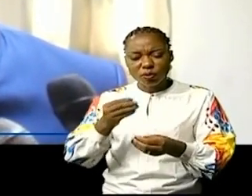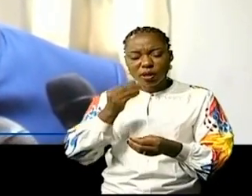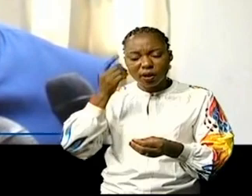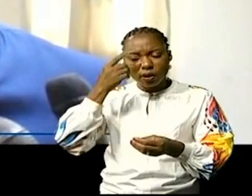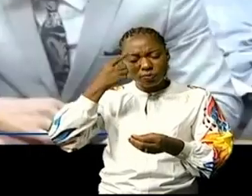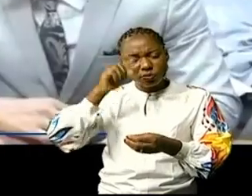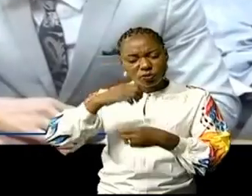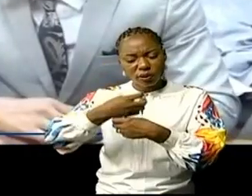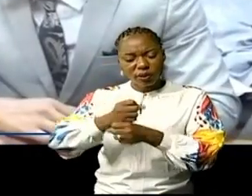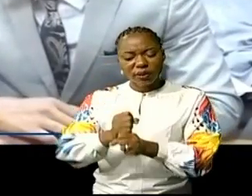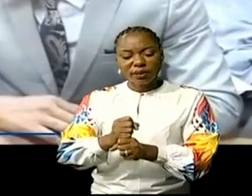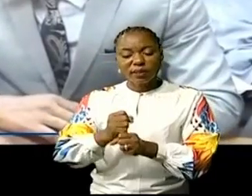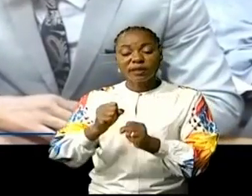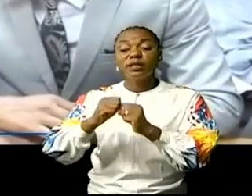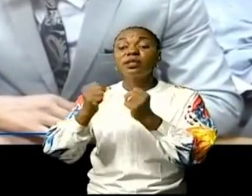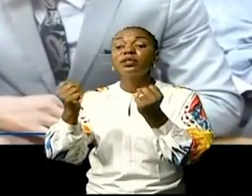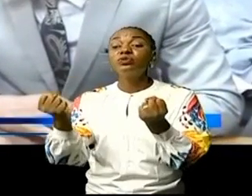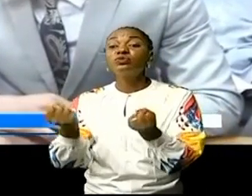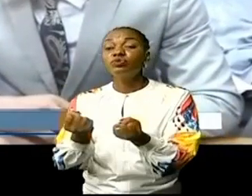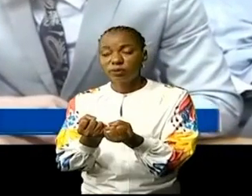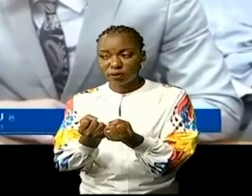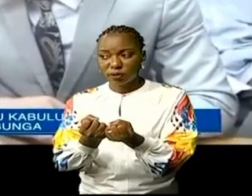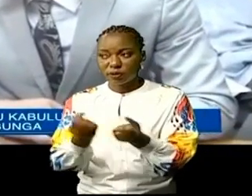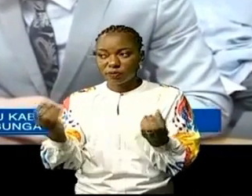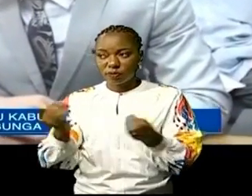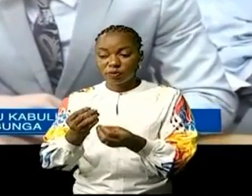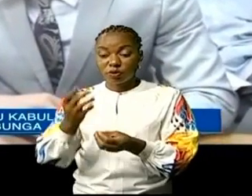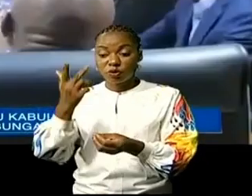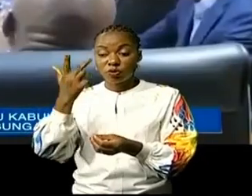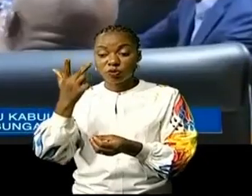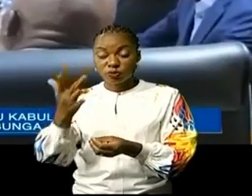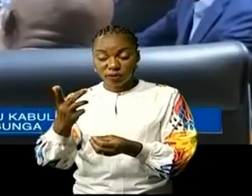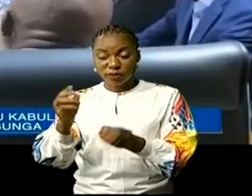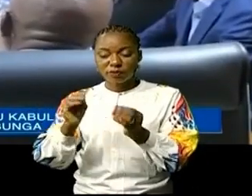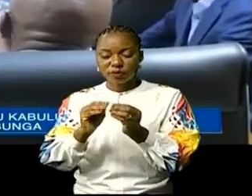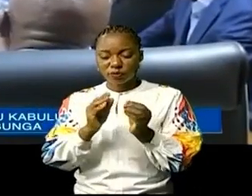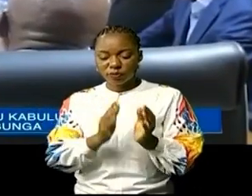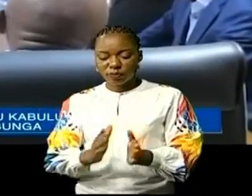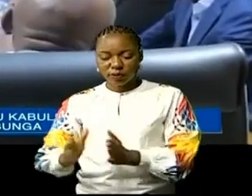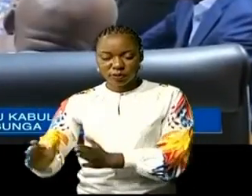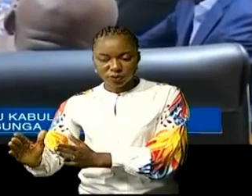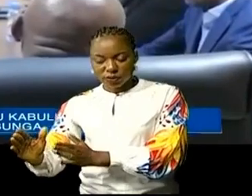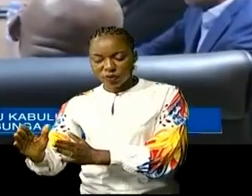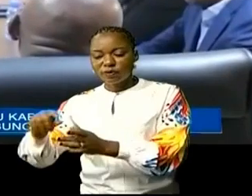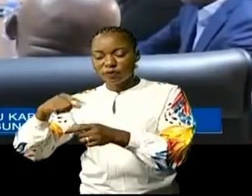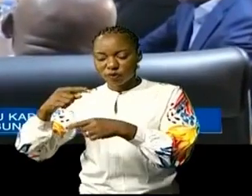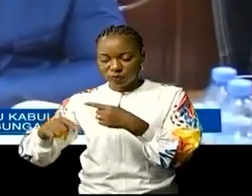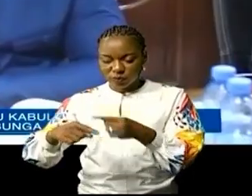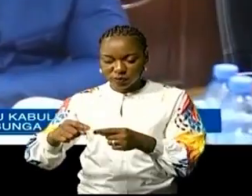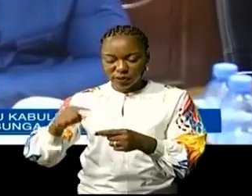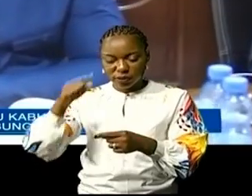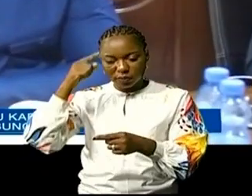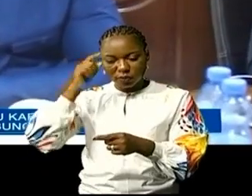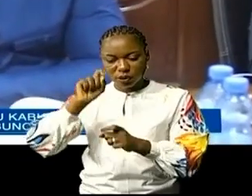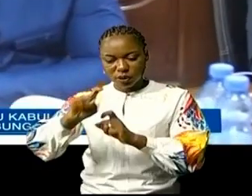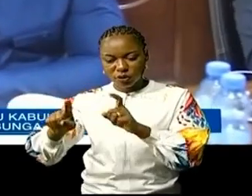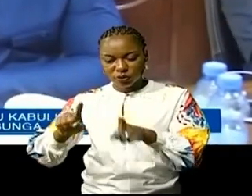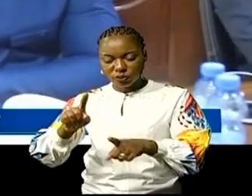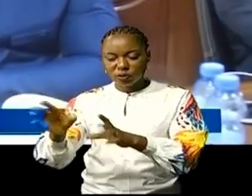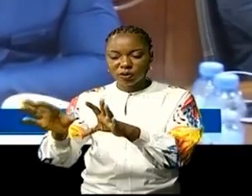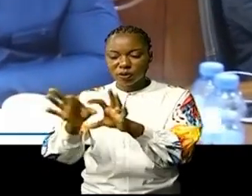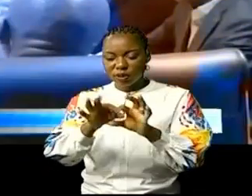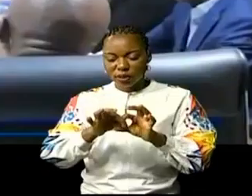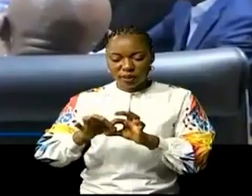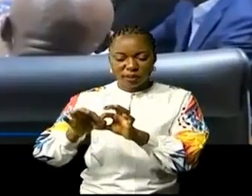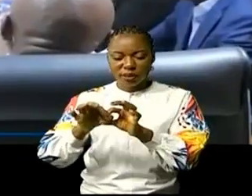la corruption. Il s'y est de noter que la troisième réunion de ces travaux préparatoires va aborder les questions liées à